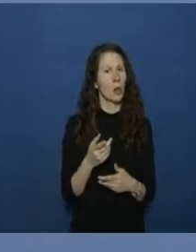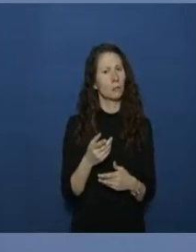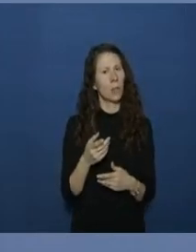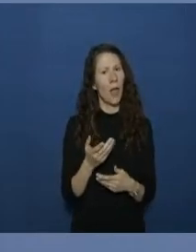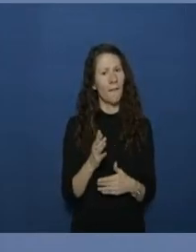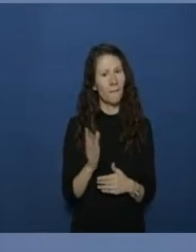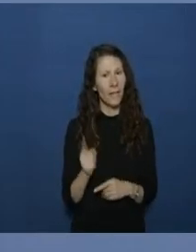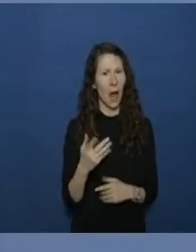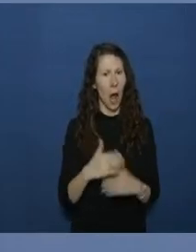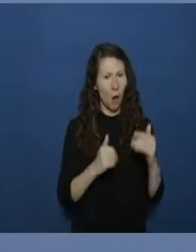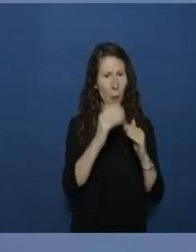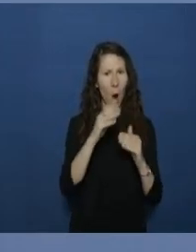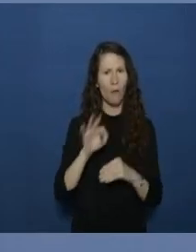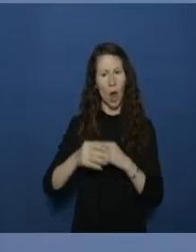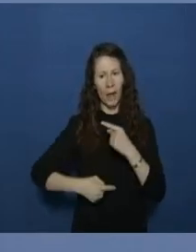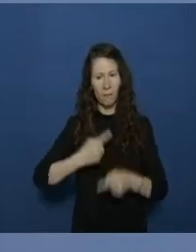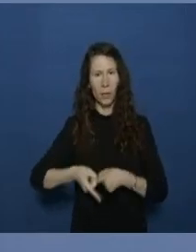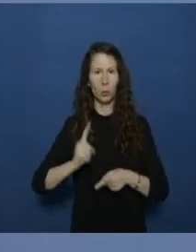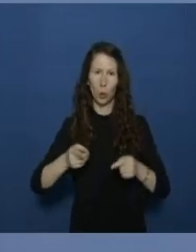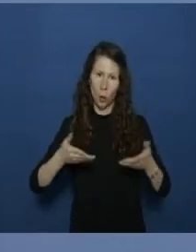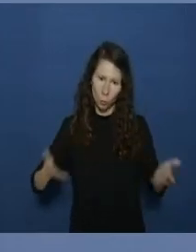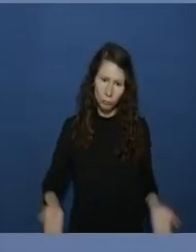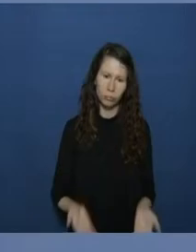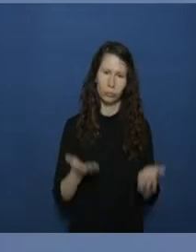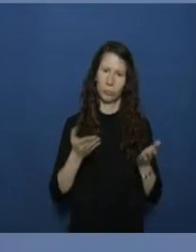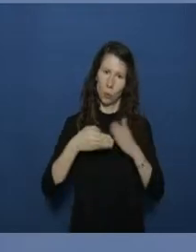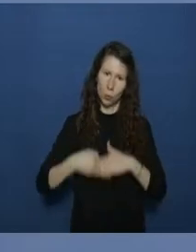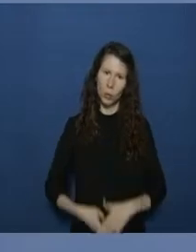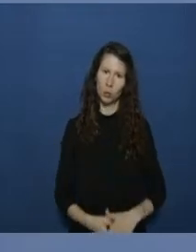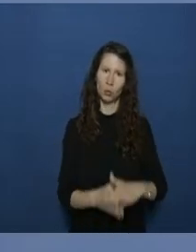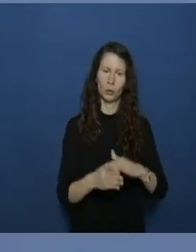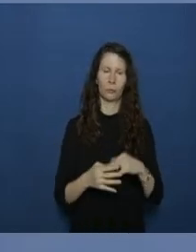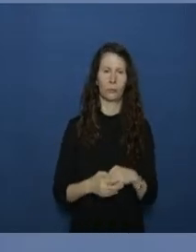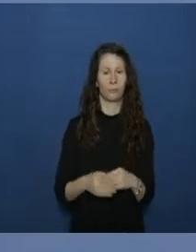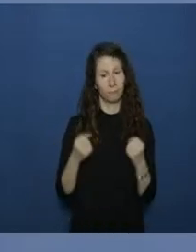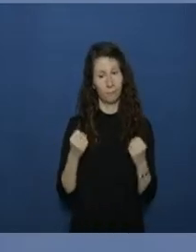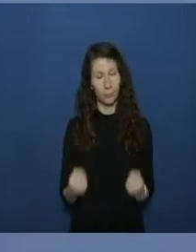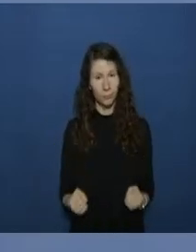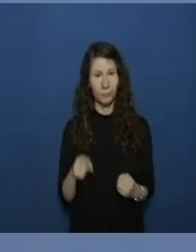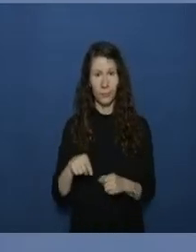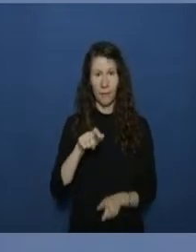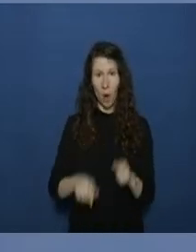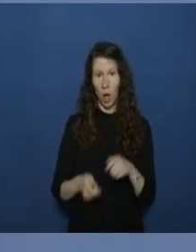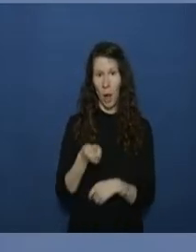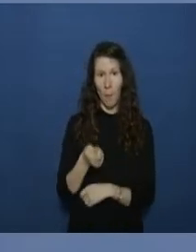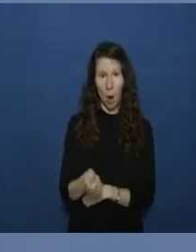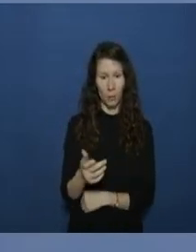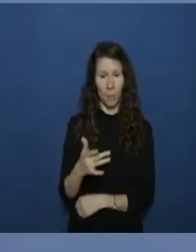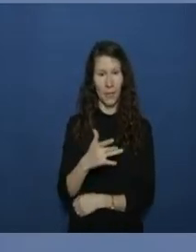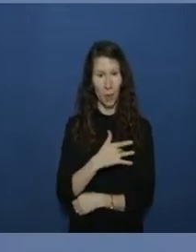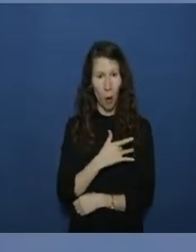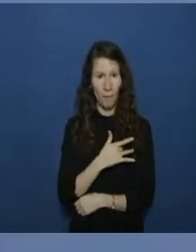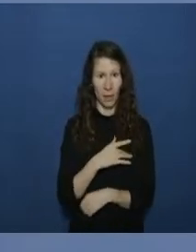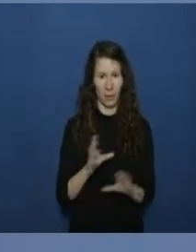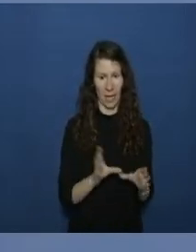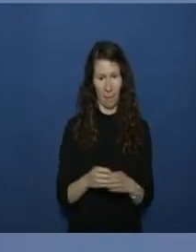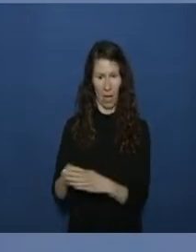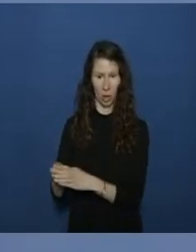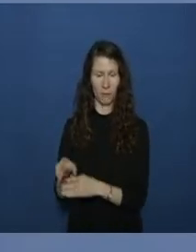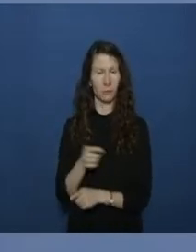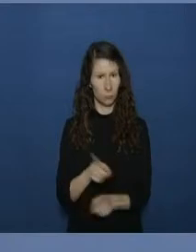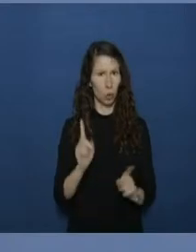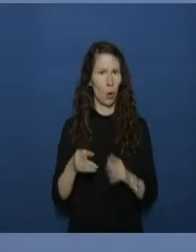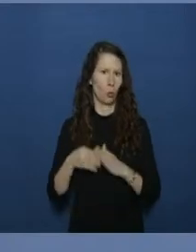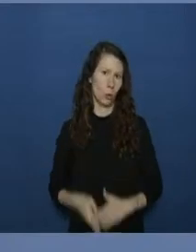und zur Entwicklung sein, insbesondere für die vom Völkermord betroffenen